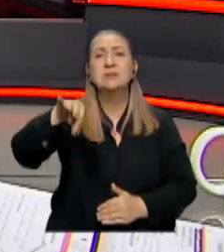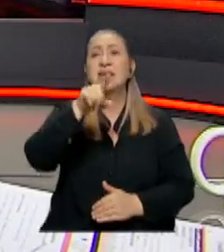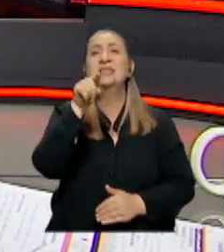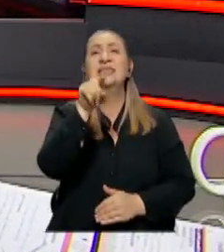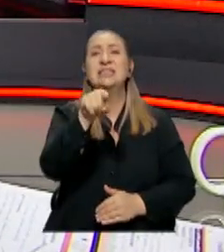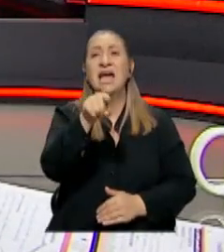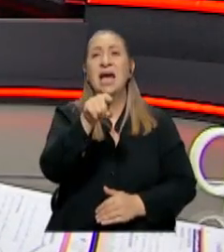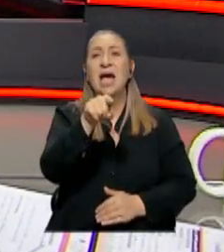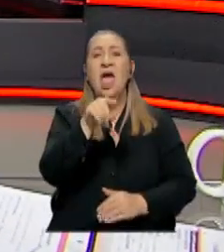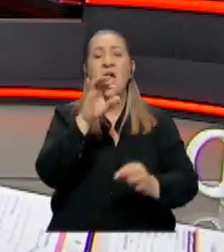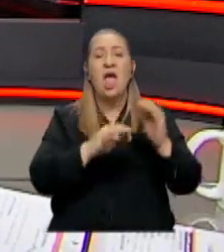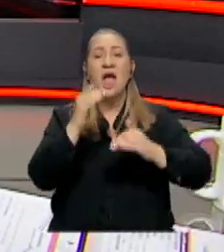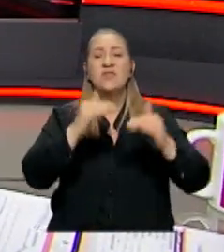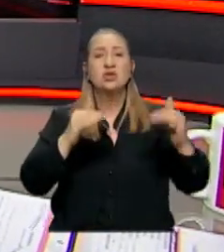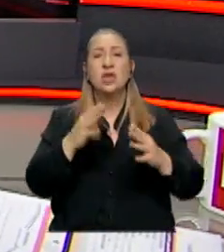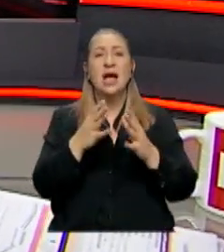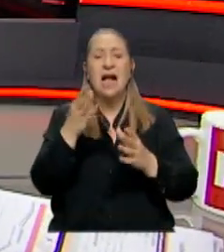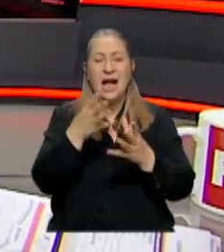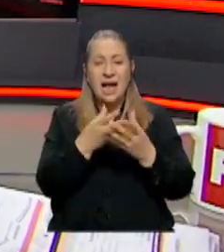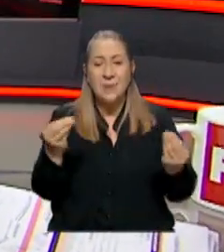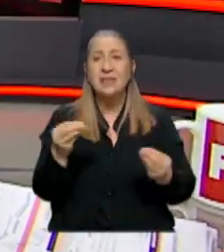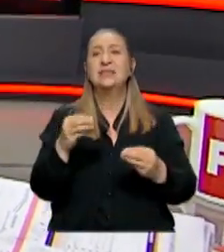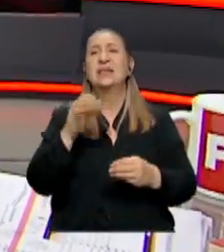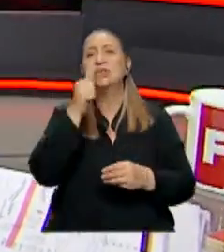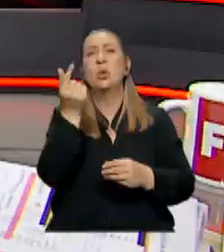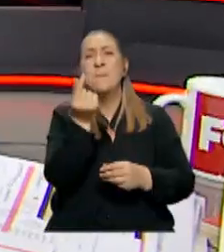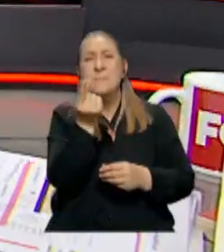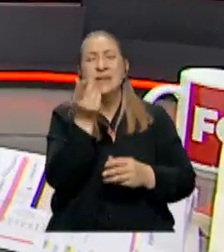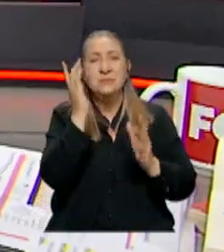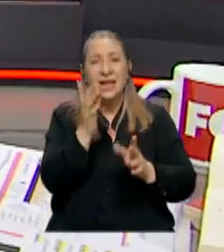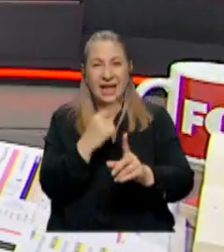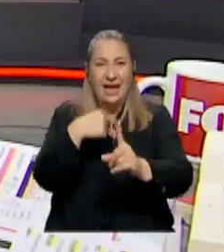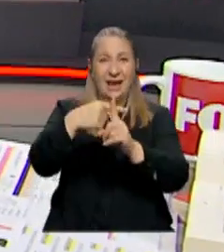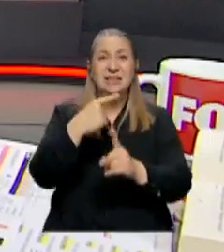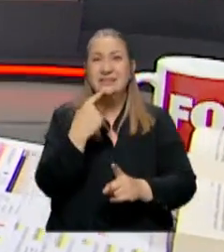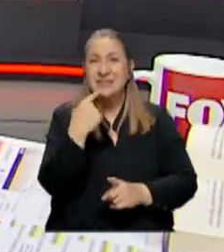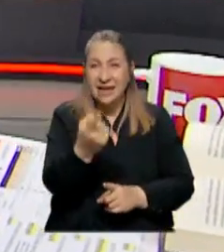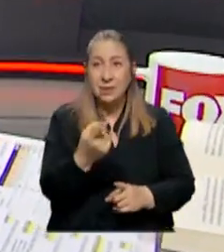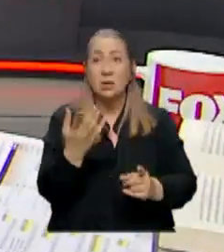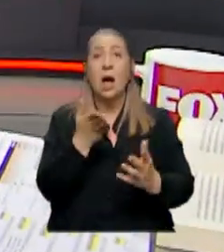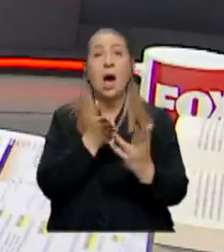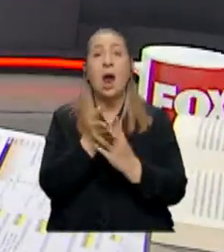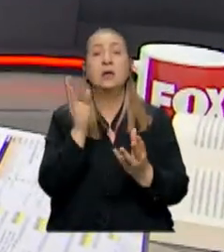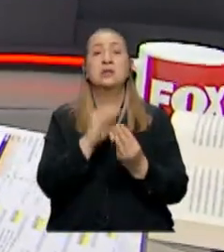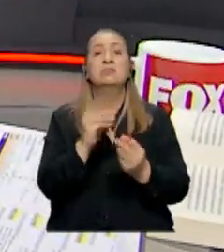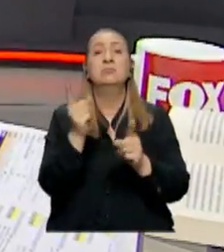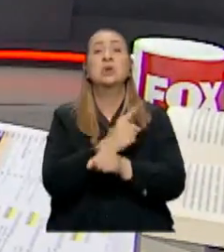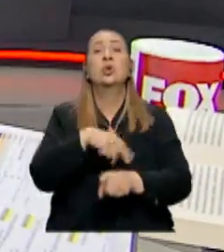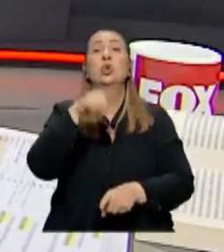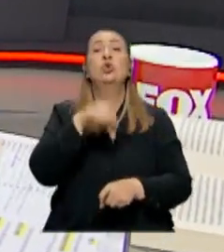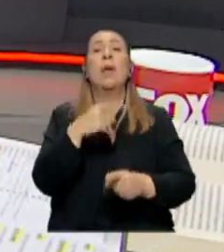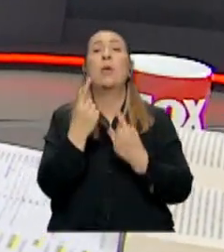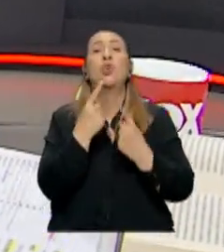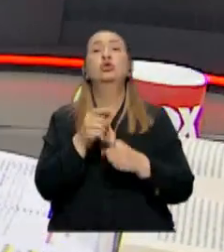size enflasyondan kaybettiğinizi hiç olmasa bir miktar bile takviye edelim diye ara zam falan gibi şeyleri gündeme